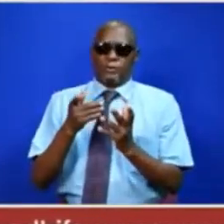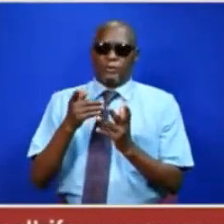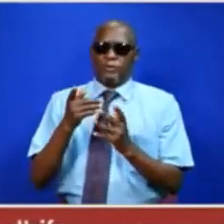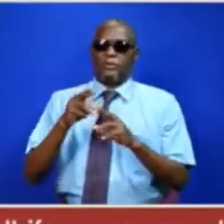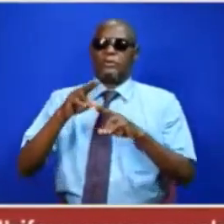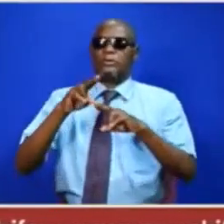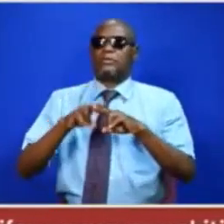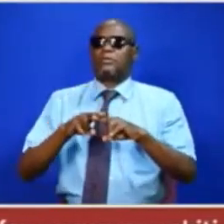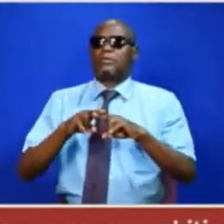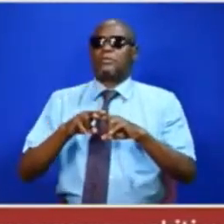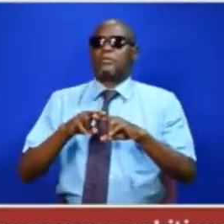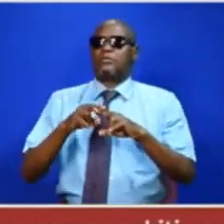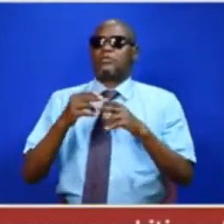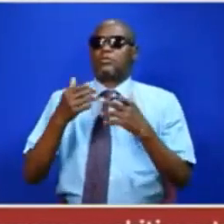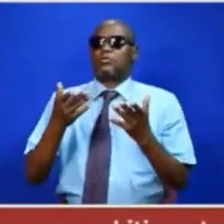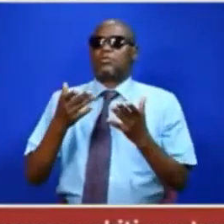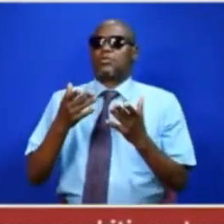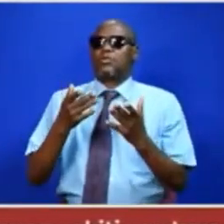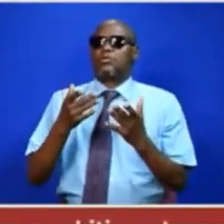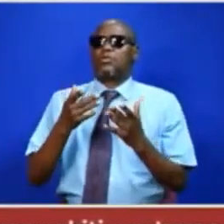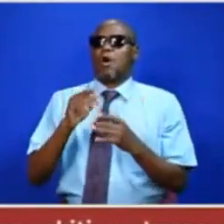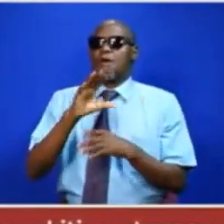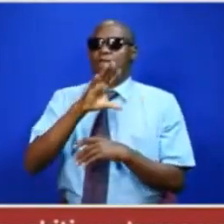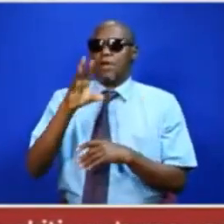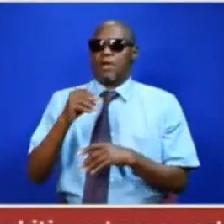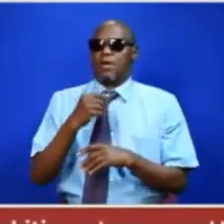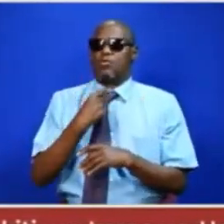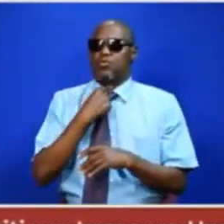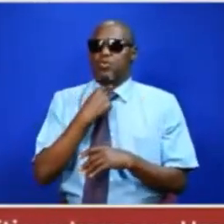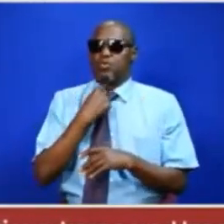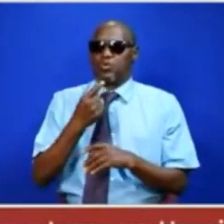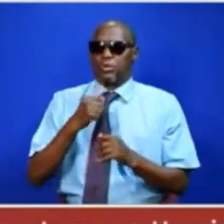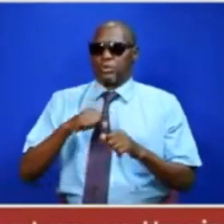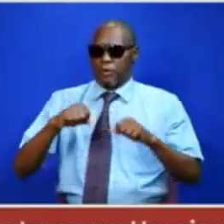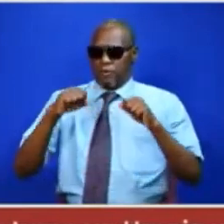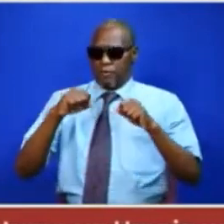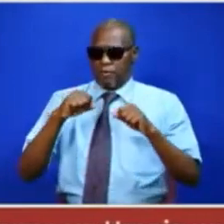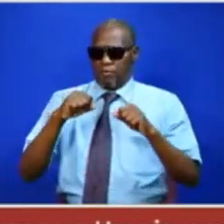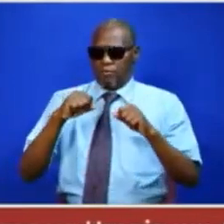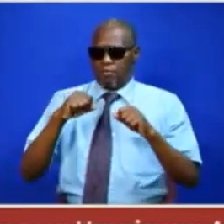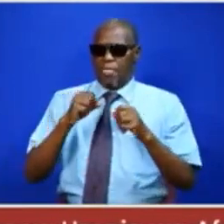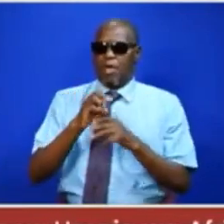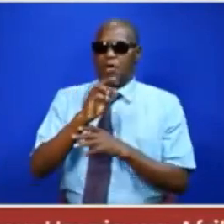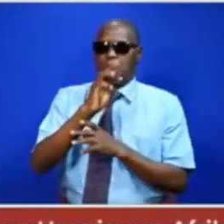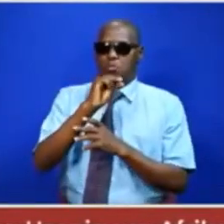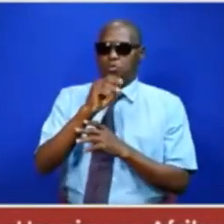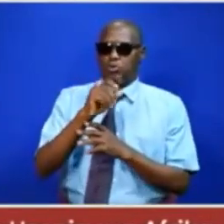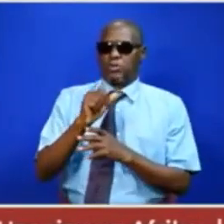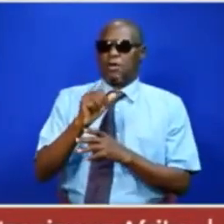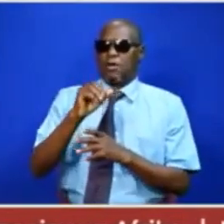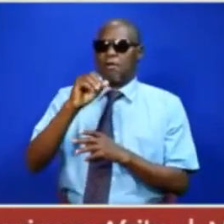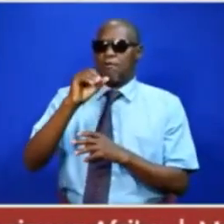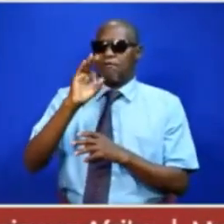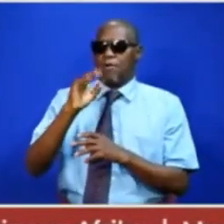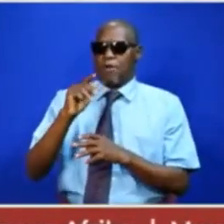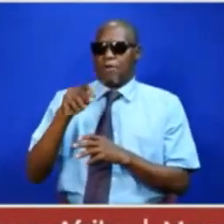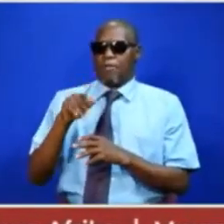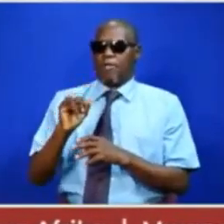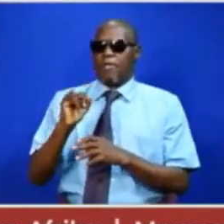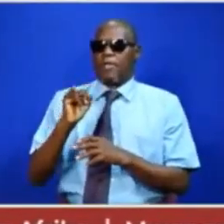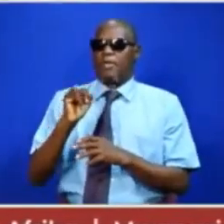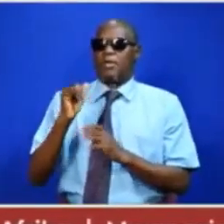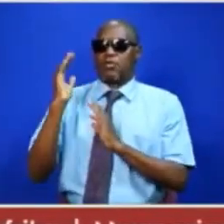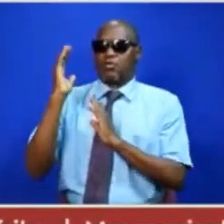wa tume ya Umoja wa Afrika. Hili linajiri huku mwenyekiti wa sasa Musa Faki Mahamat akitarajiwa